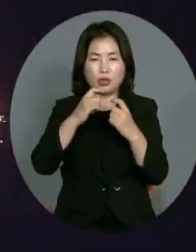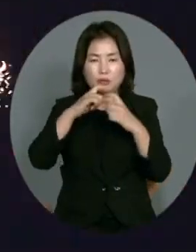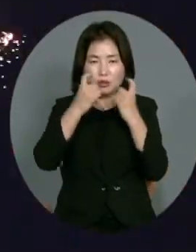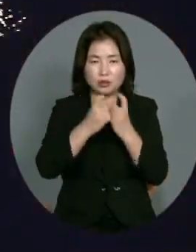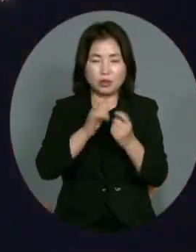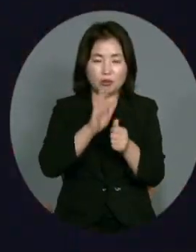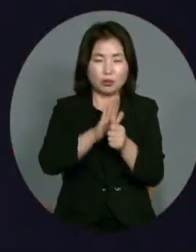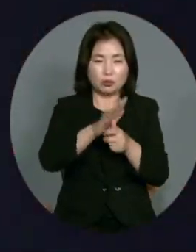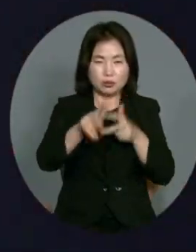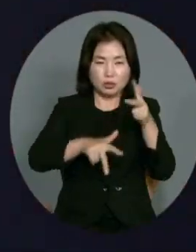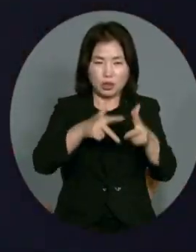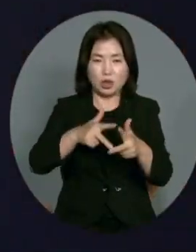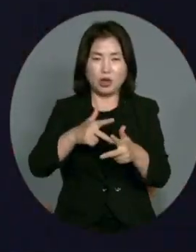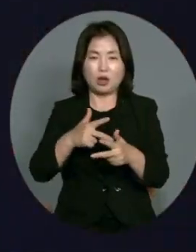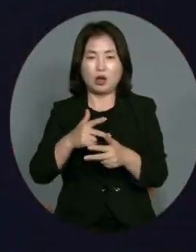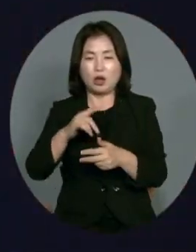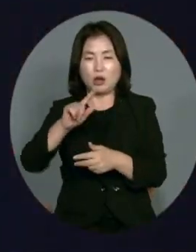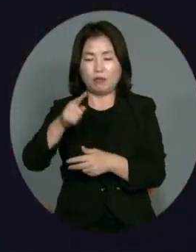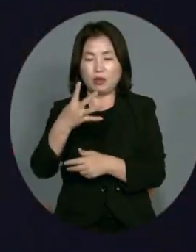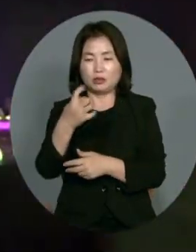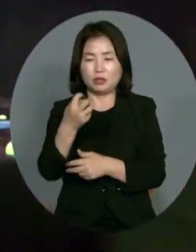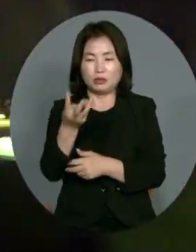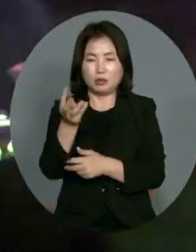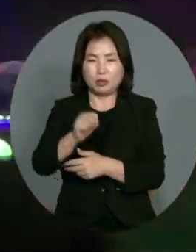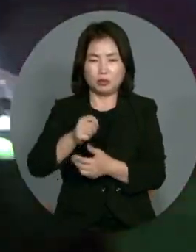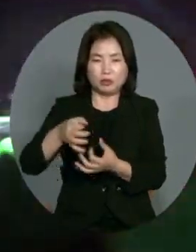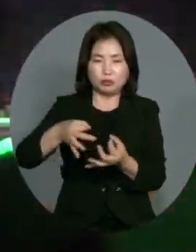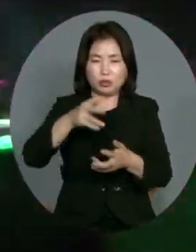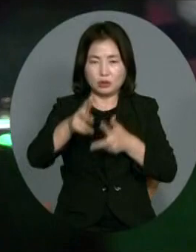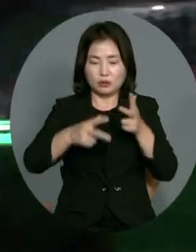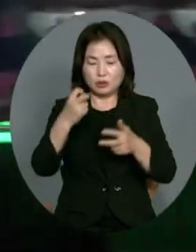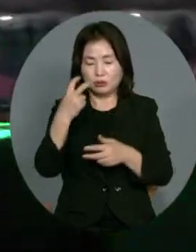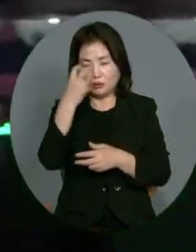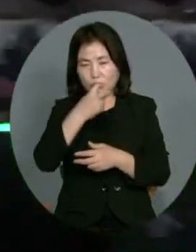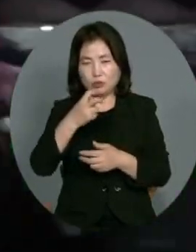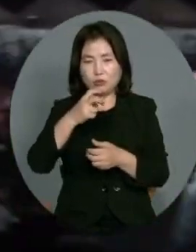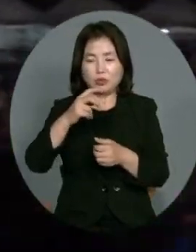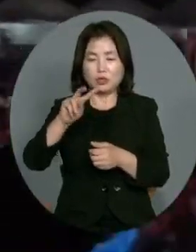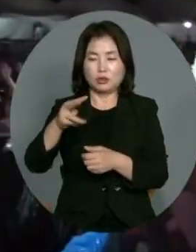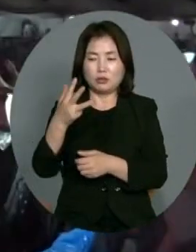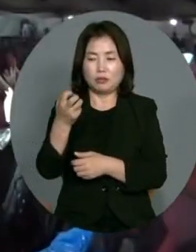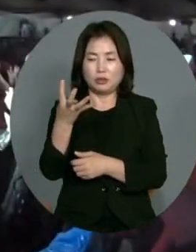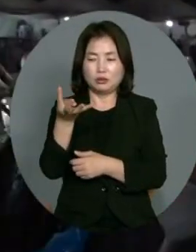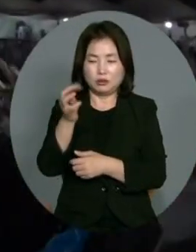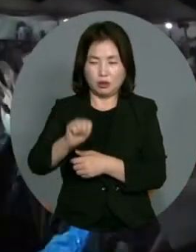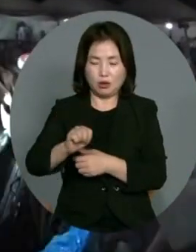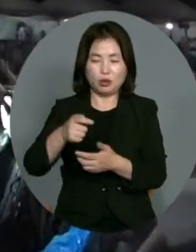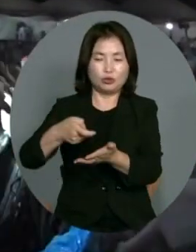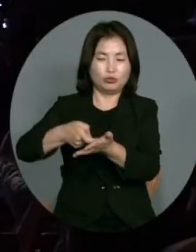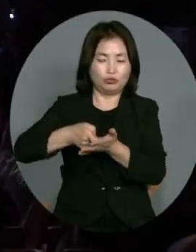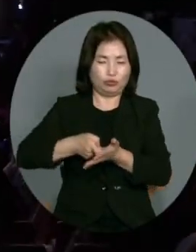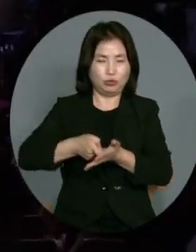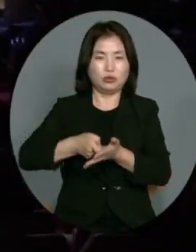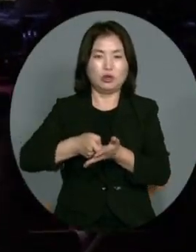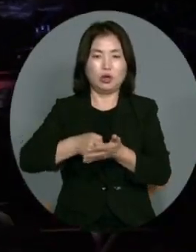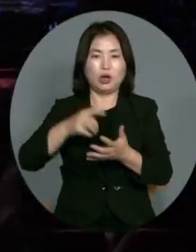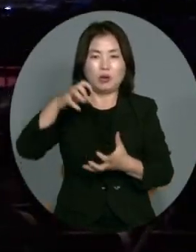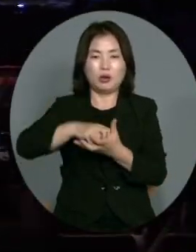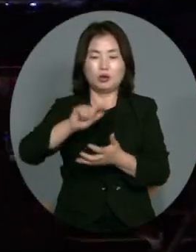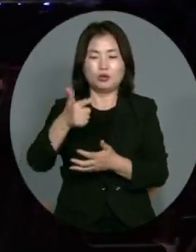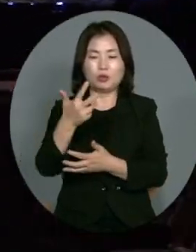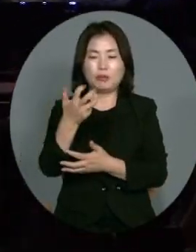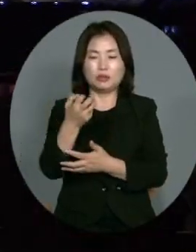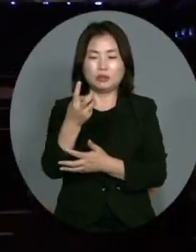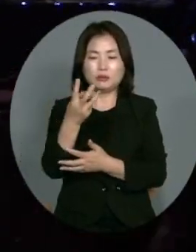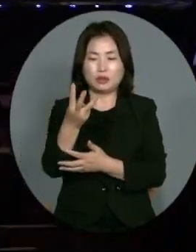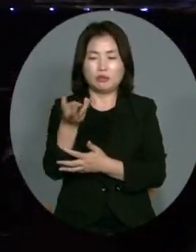보조사업과 구군 보조사업 143억 원, 투자사업 재검토 등으로 384억 원을 줄이는 등